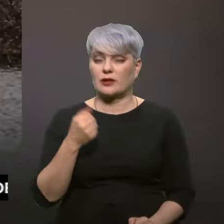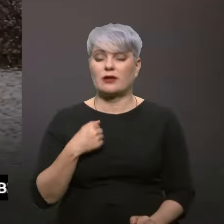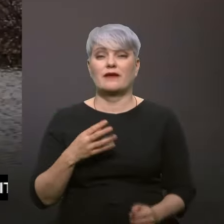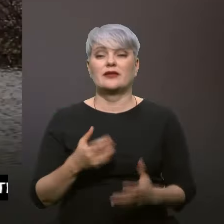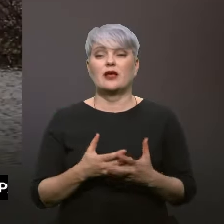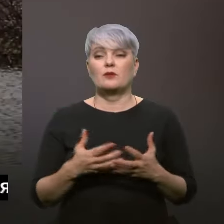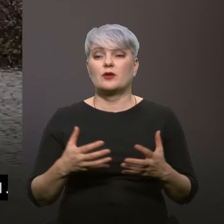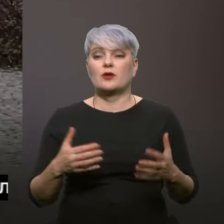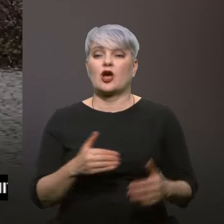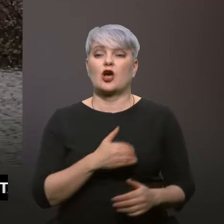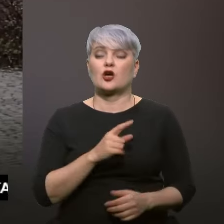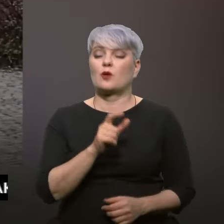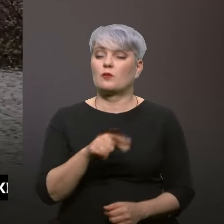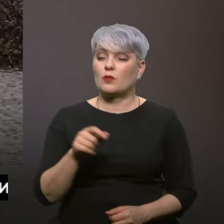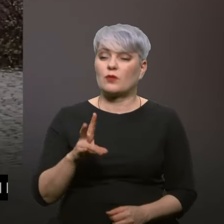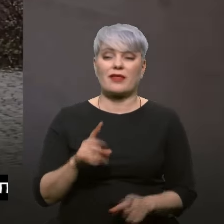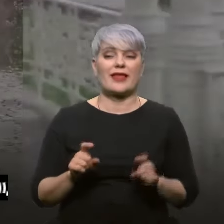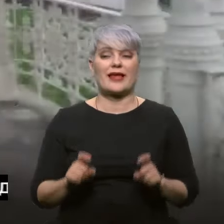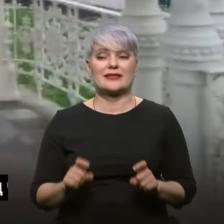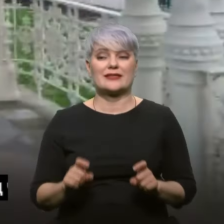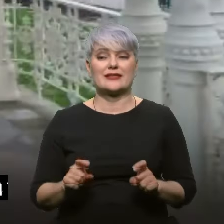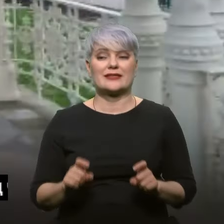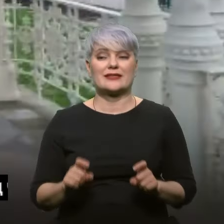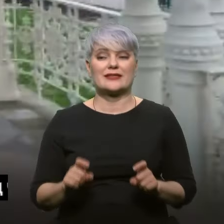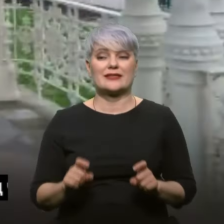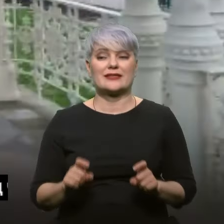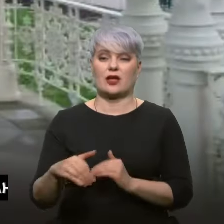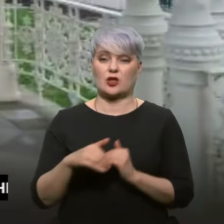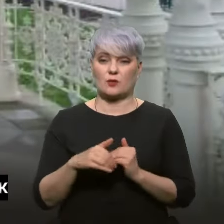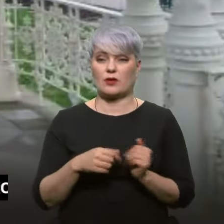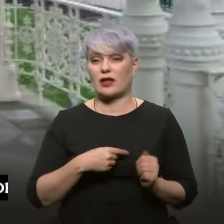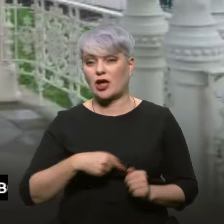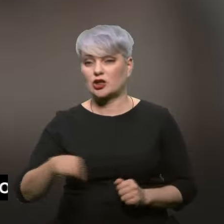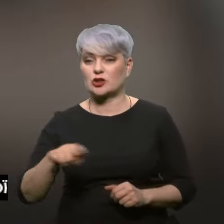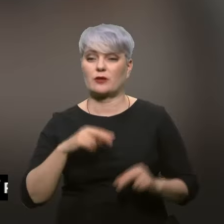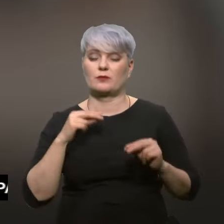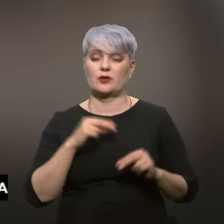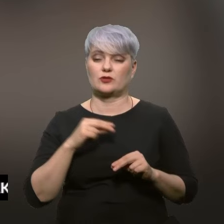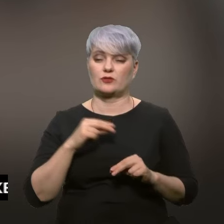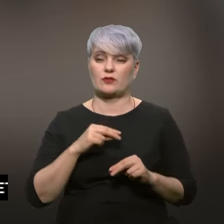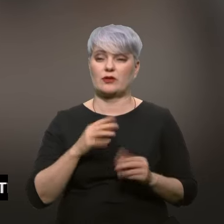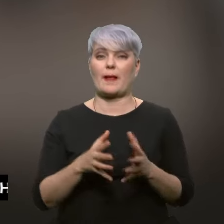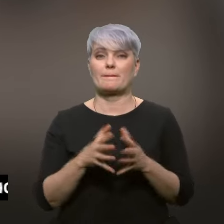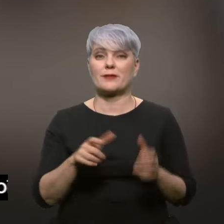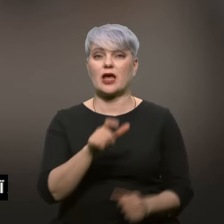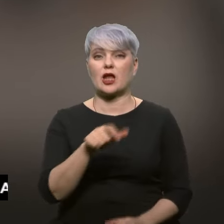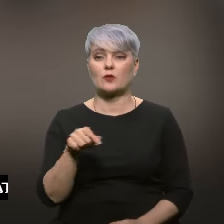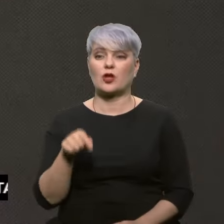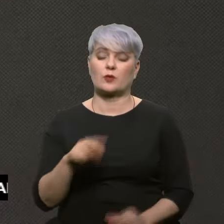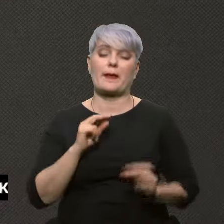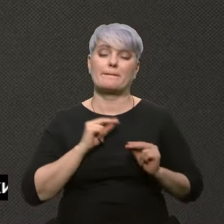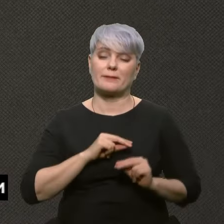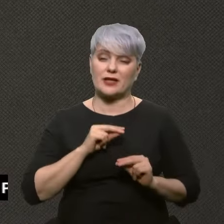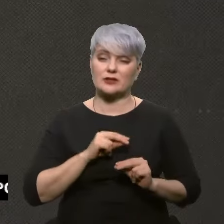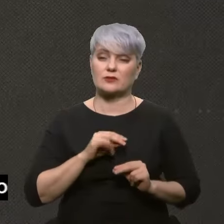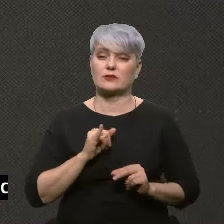більше хочуть, щоб люди якби не сиділи на соціальній допомозі, а йшли саме працювати. Більшість людей тут, власне, і працюють,